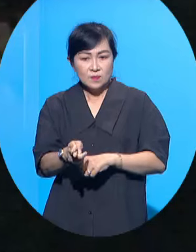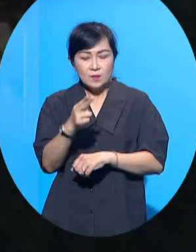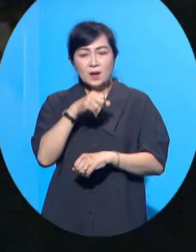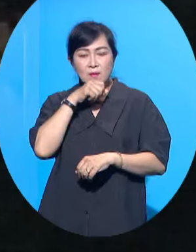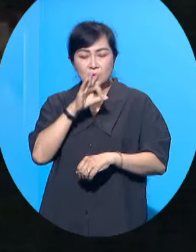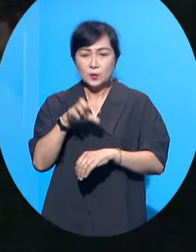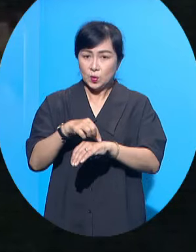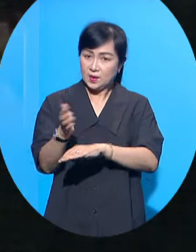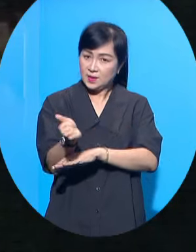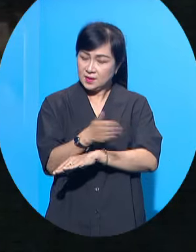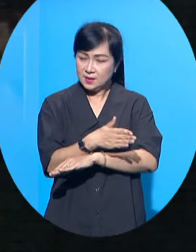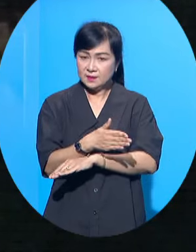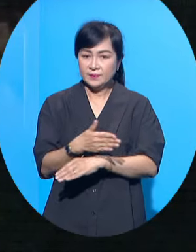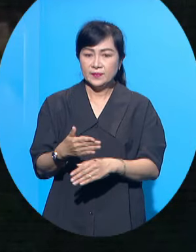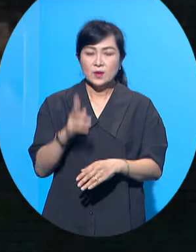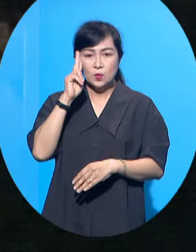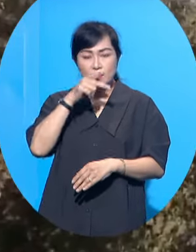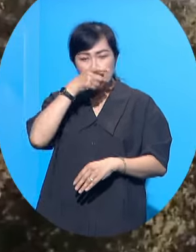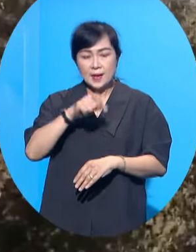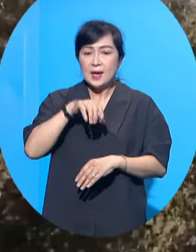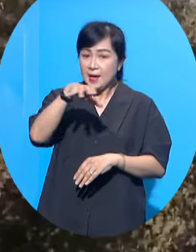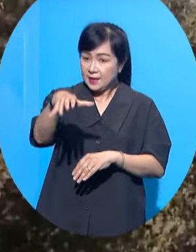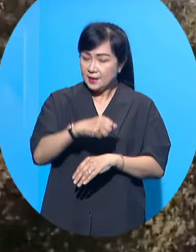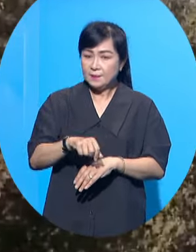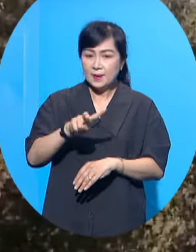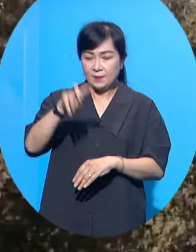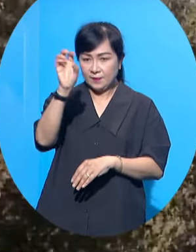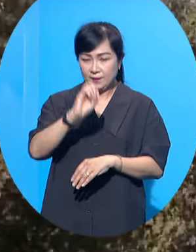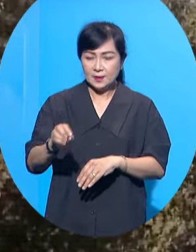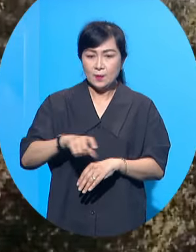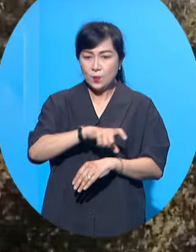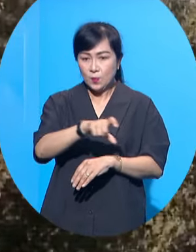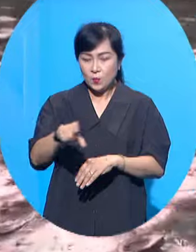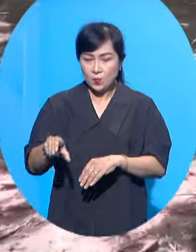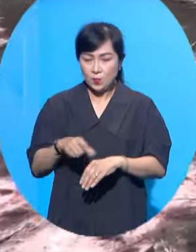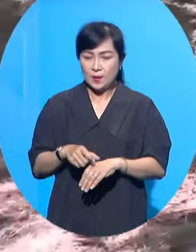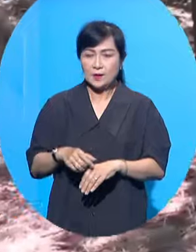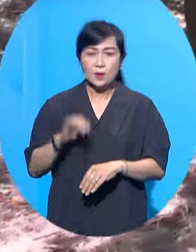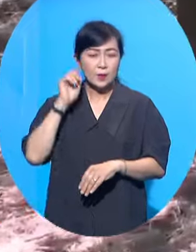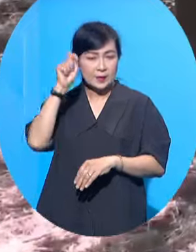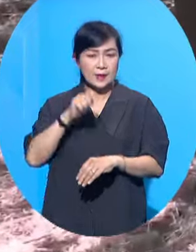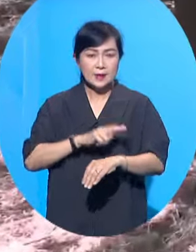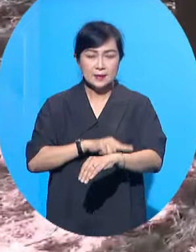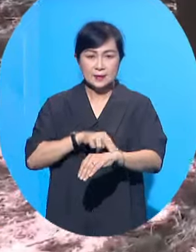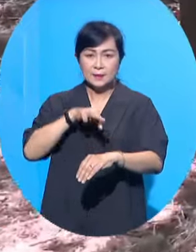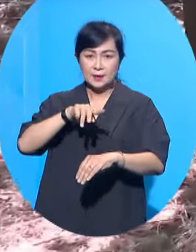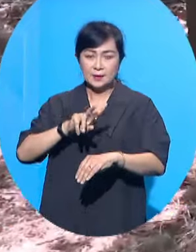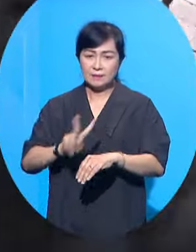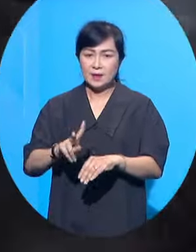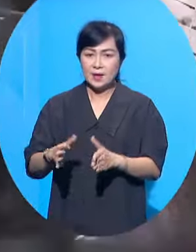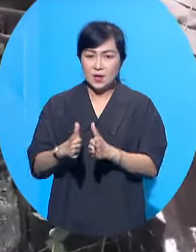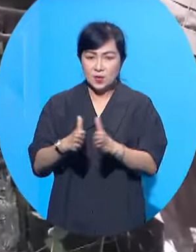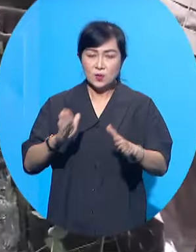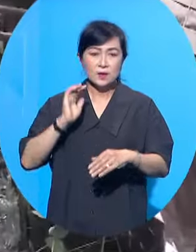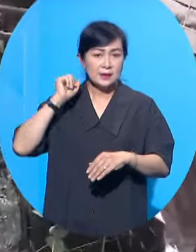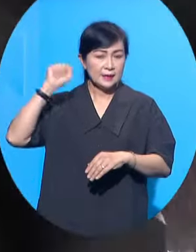trước tính đến hiện tại quân đội Nga đã chiếm khoảng 20 ph lãnh thổ Ukraina các lực lượng của moscova đã dành được nhiều thắng